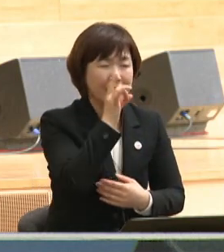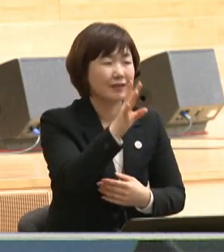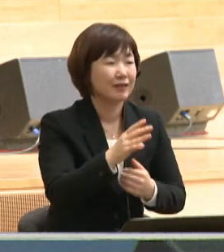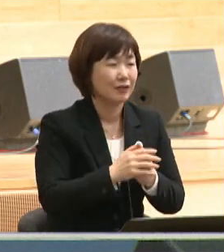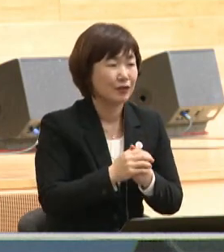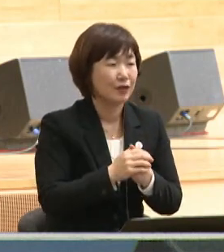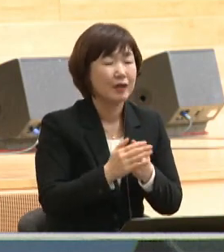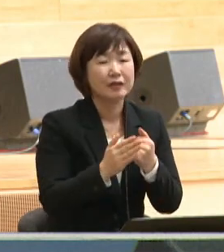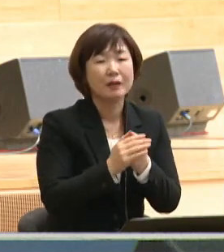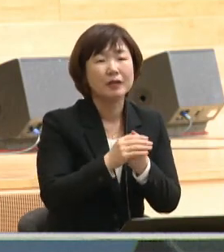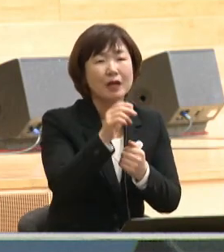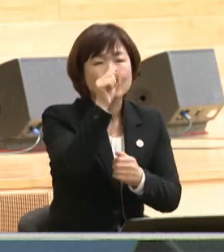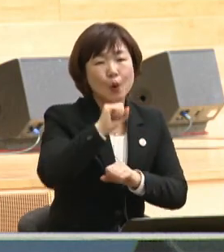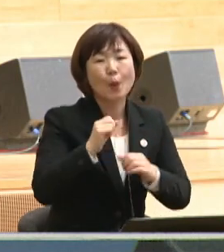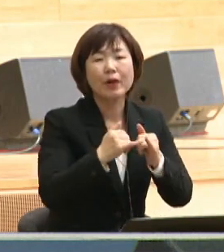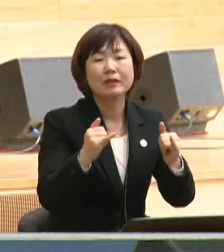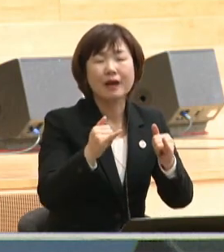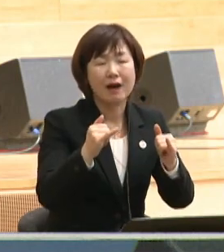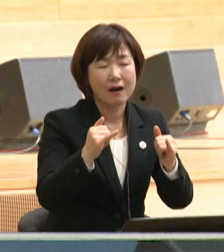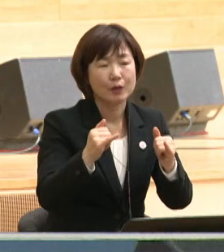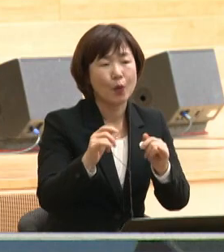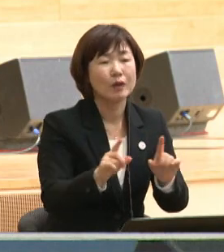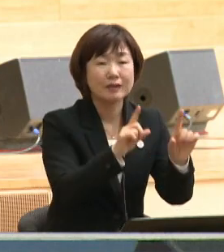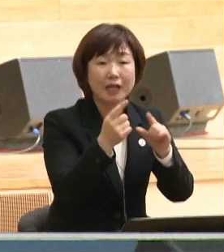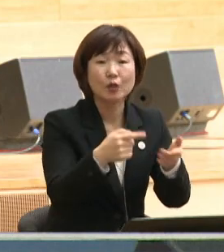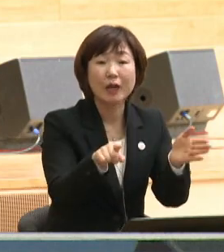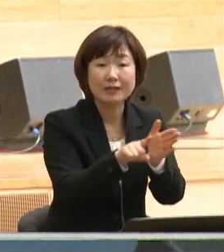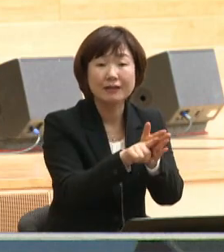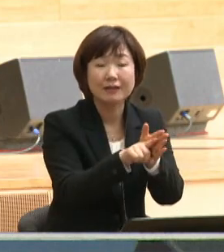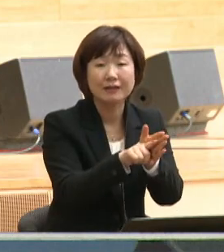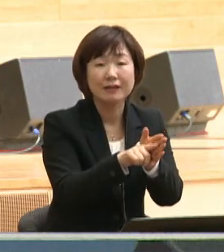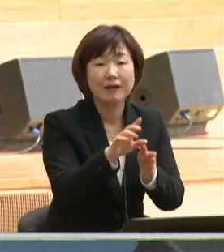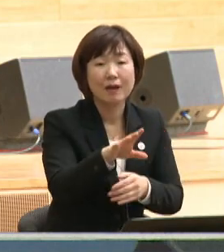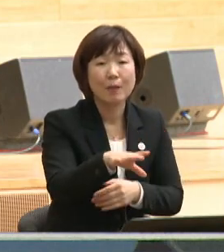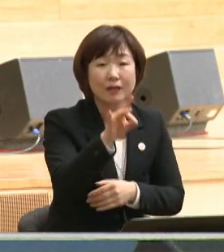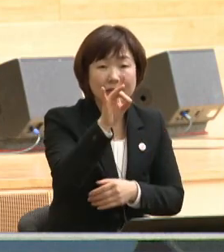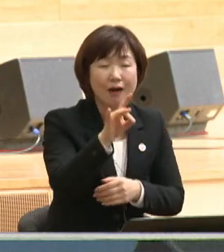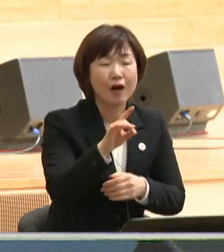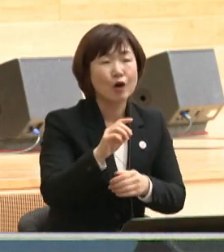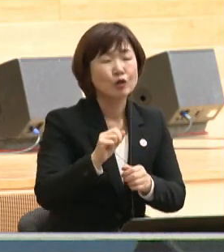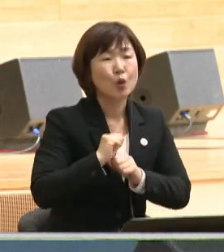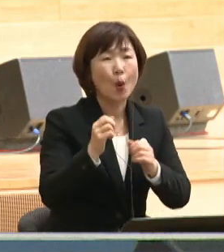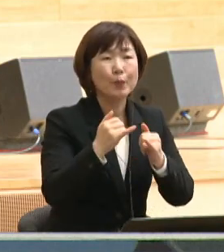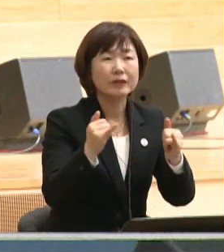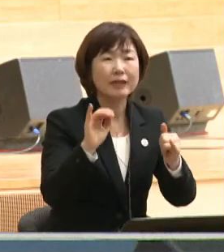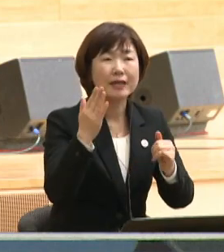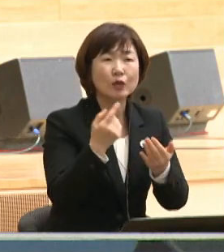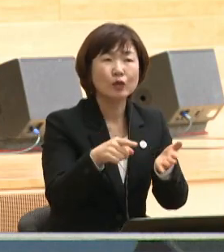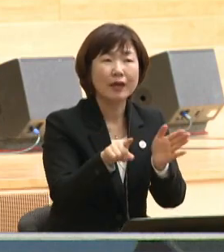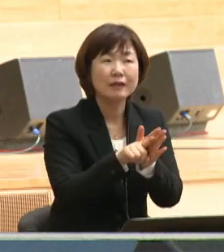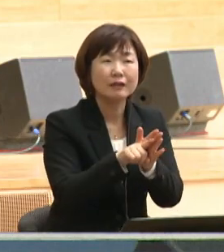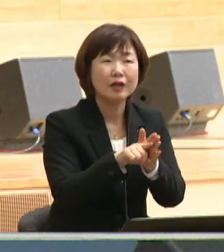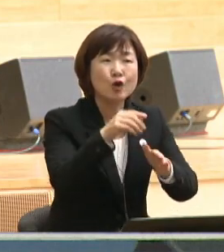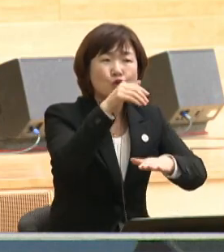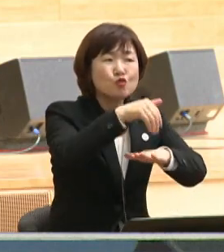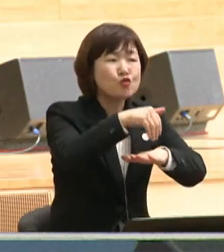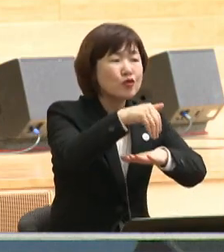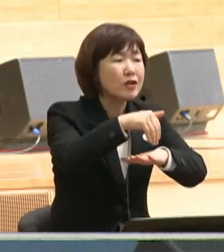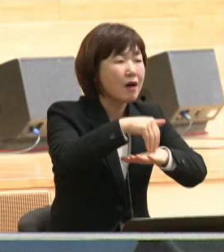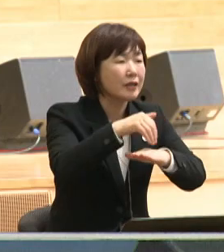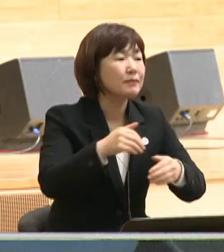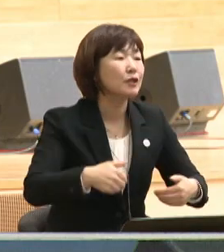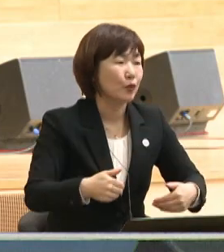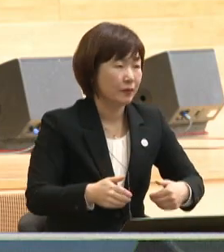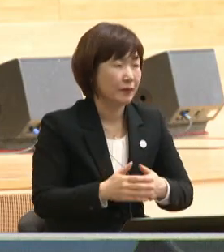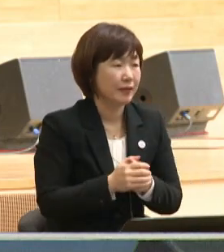때문에 그리스도 예수의 좋은 병사로 살아내기 위해 우리를 먼저 좋은 병사가 되는 훈련을 받아야 하는